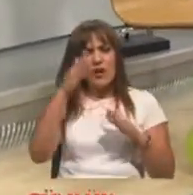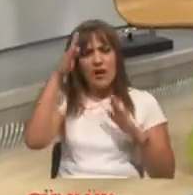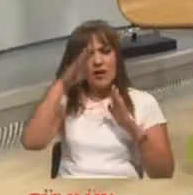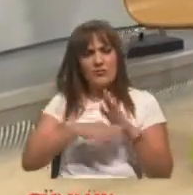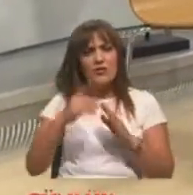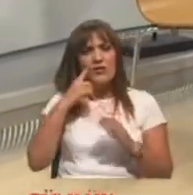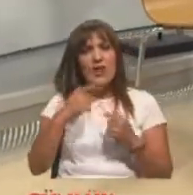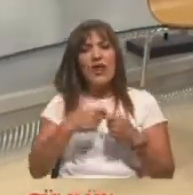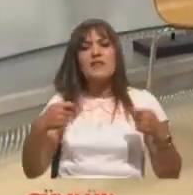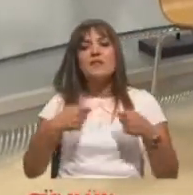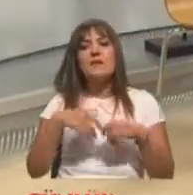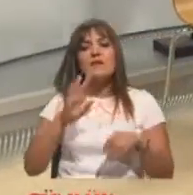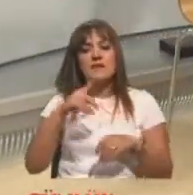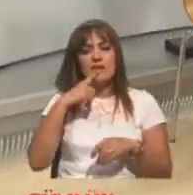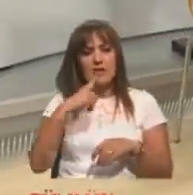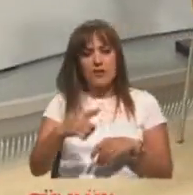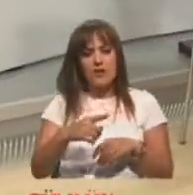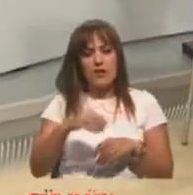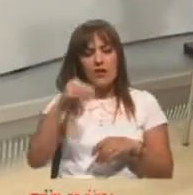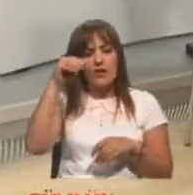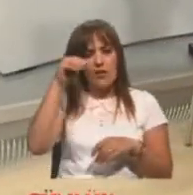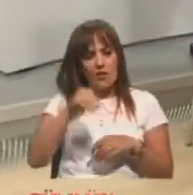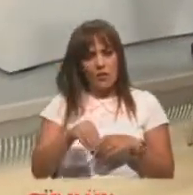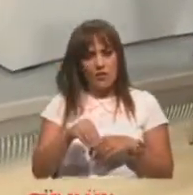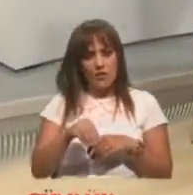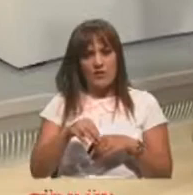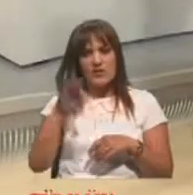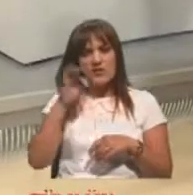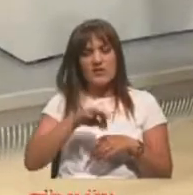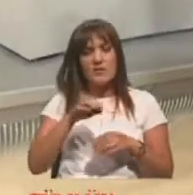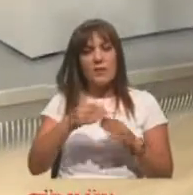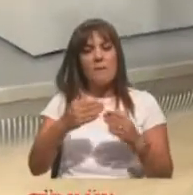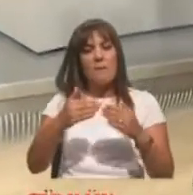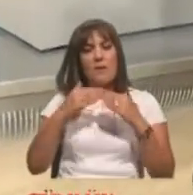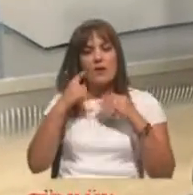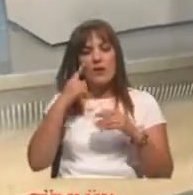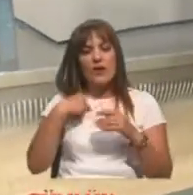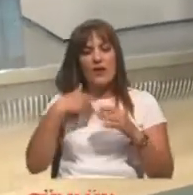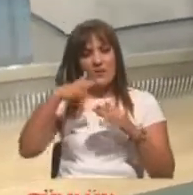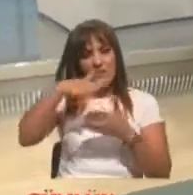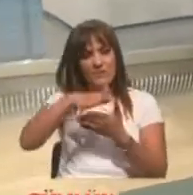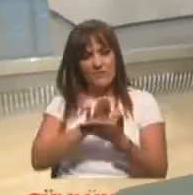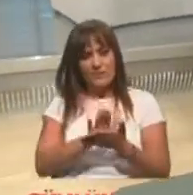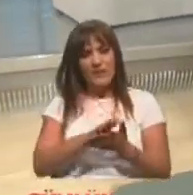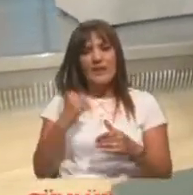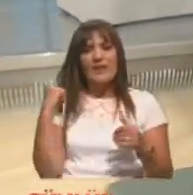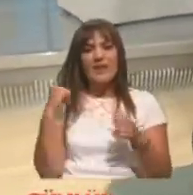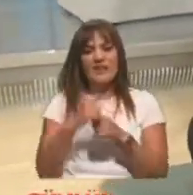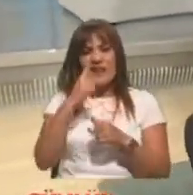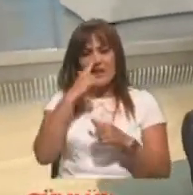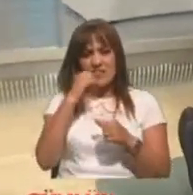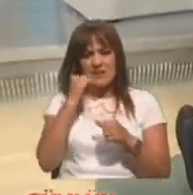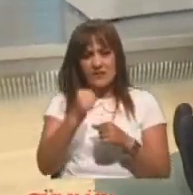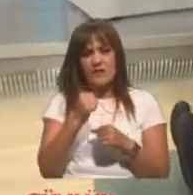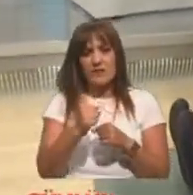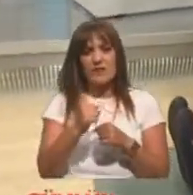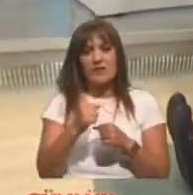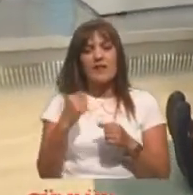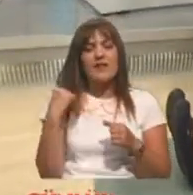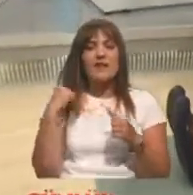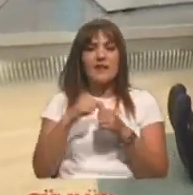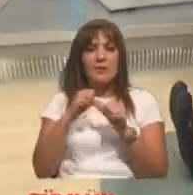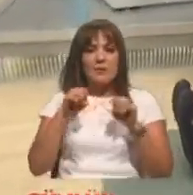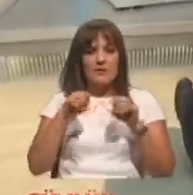doğru esnemesin diye koydum. Şimdi battaniyeye doğru itiyorum dizlerimi ve yine sıkıyorum. Ve